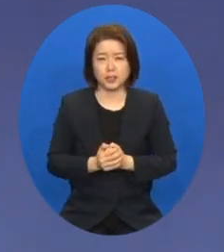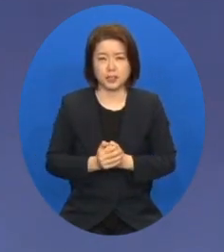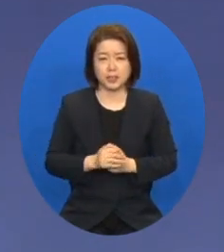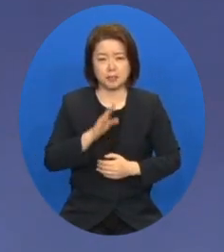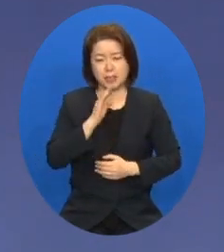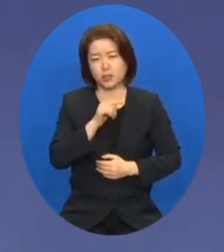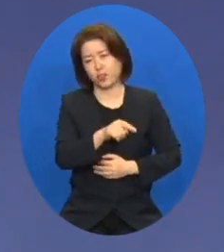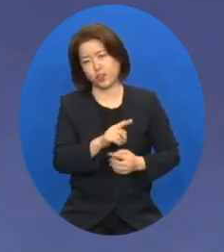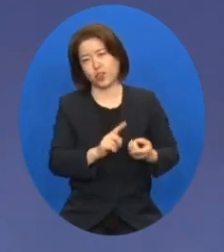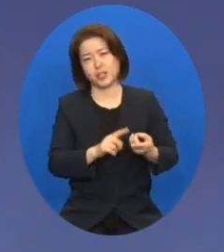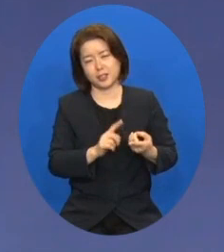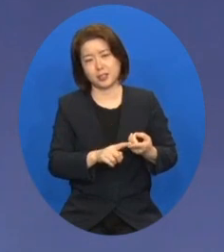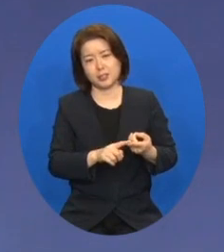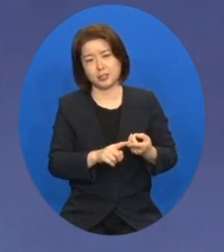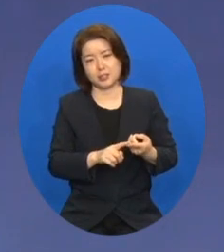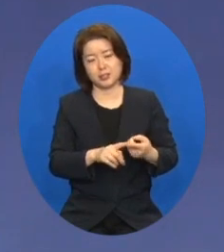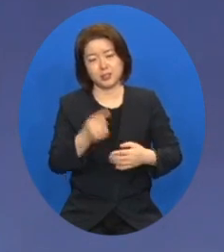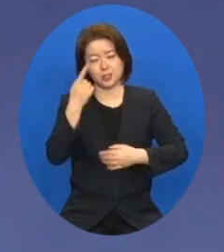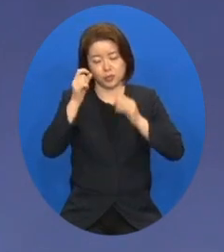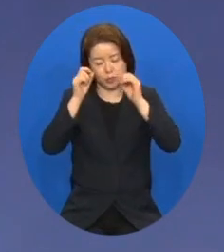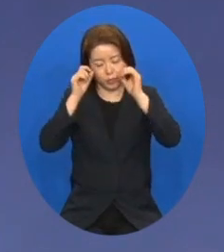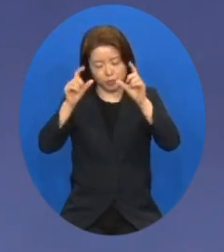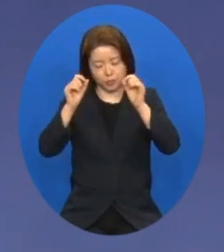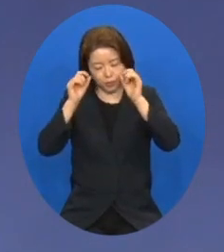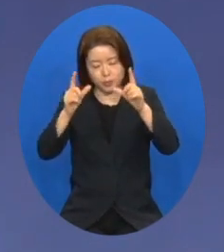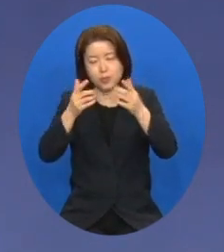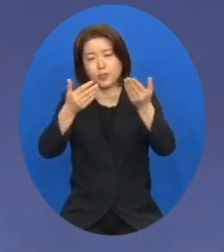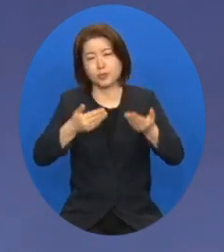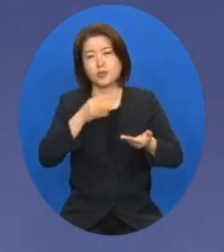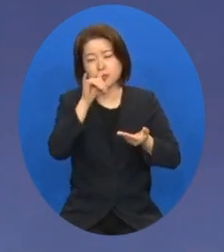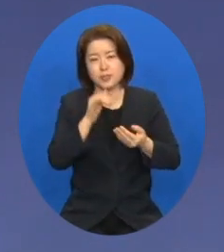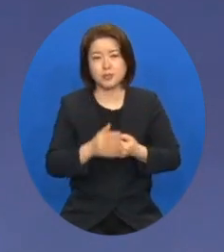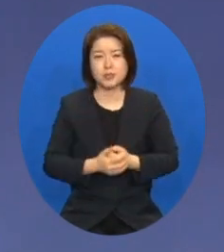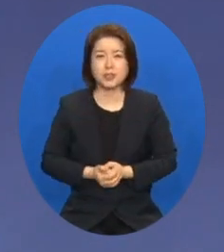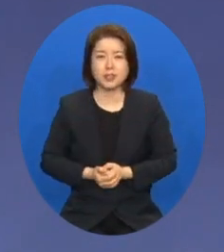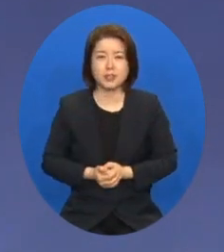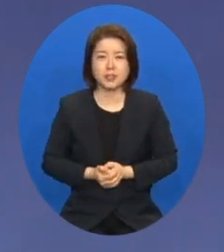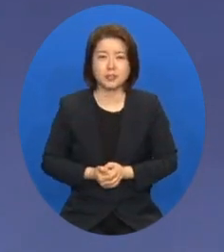바로 그 점에 대해서 눈을 계속 열어 주고 계십니다